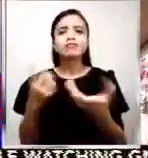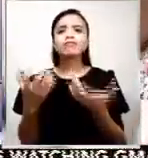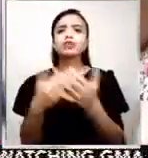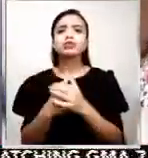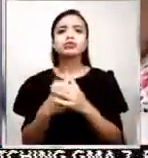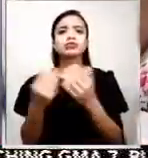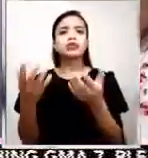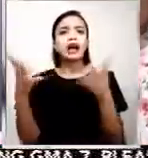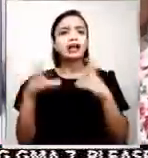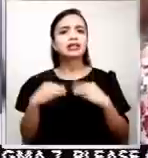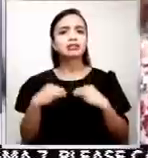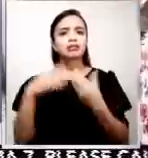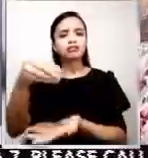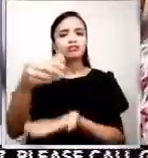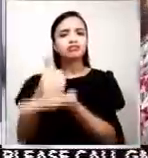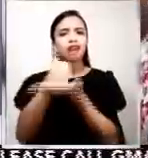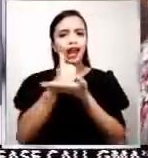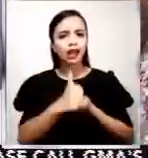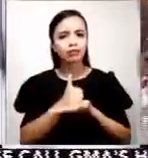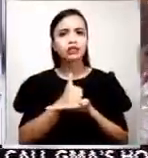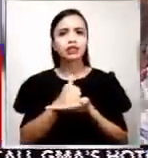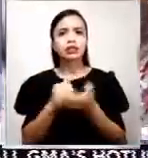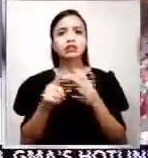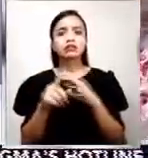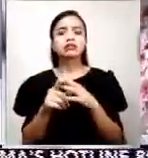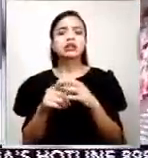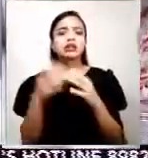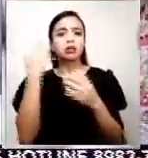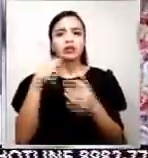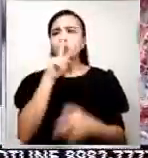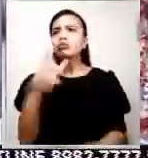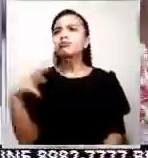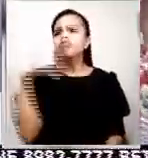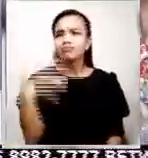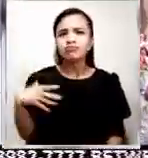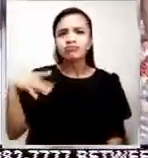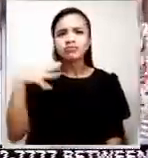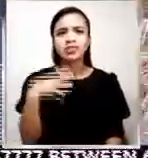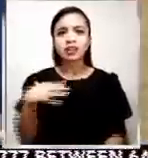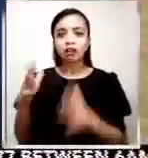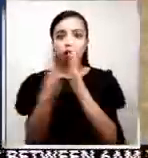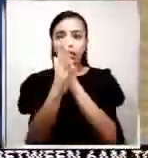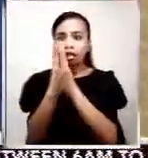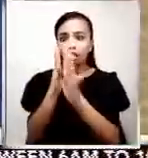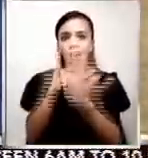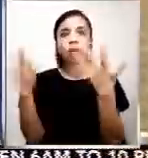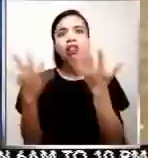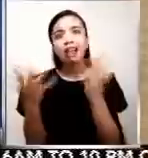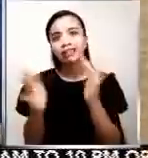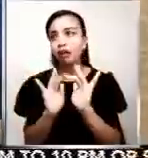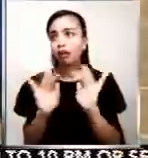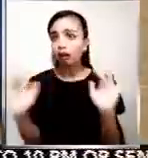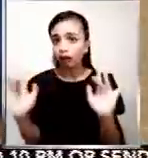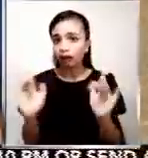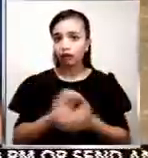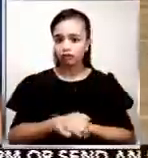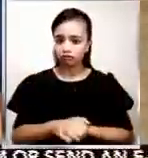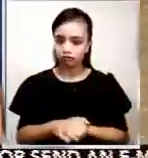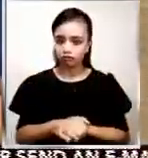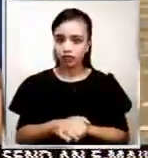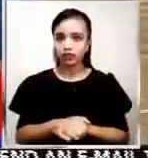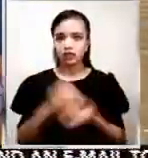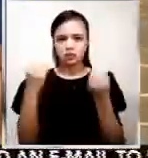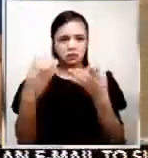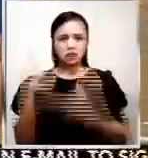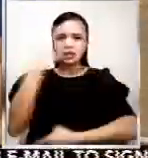Umaga, nag-aantay kami, puro staff. Di kaya po, wala na sa pila dahil hindi na maabutan. Ilang araw na nakalipas pero bakas pa